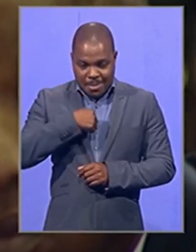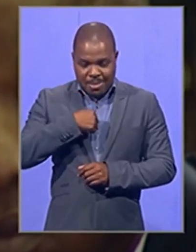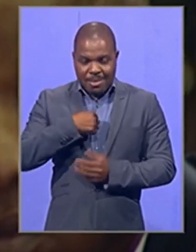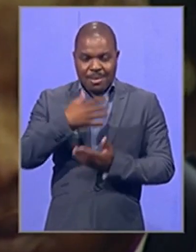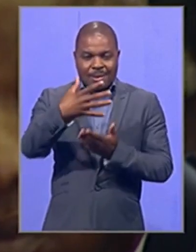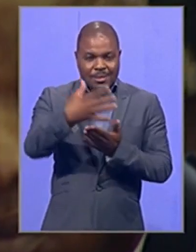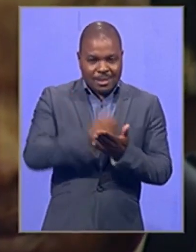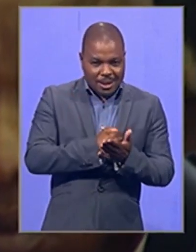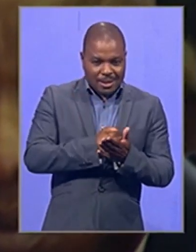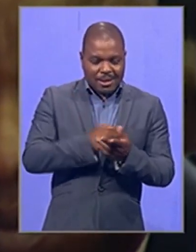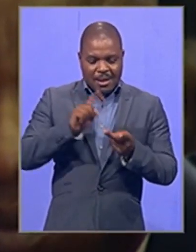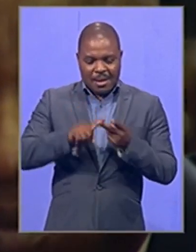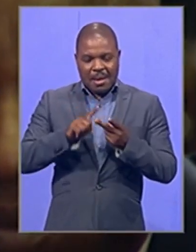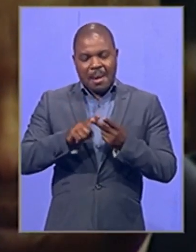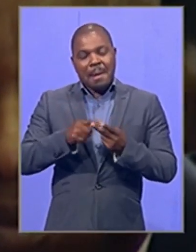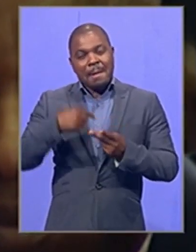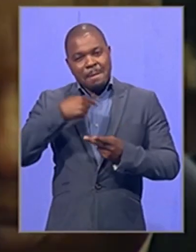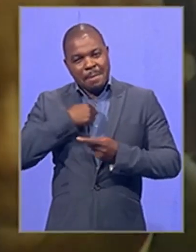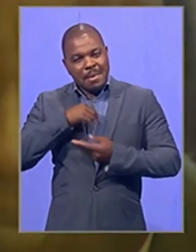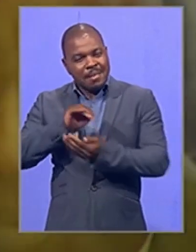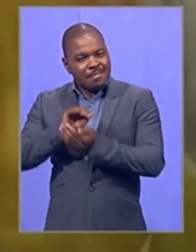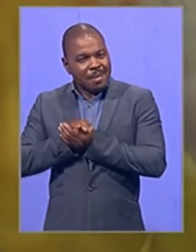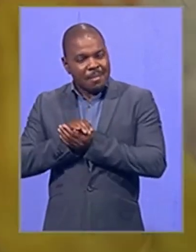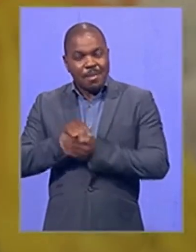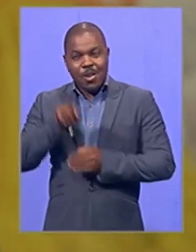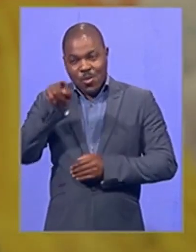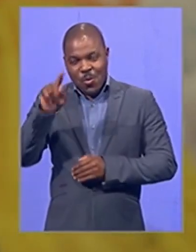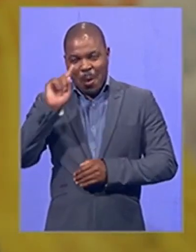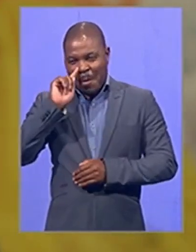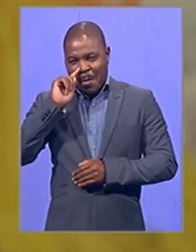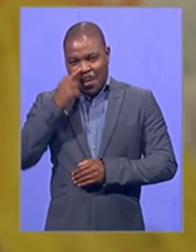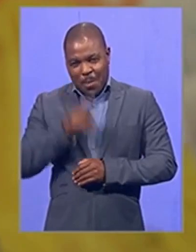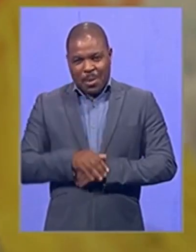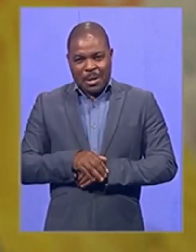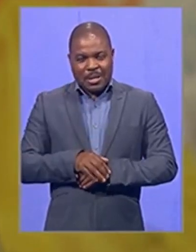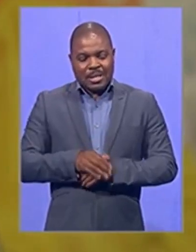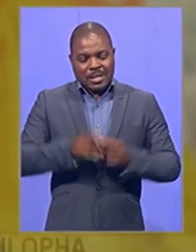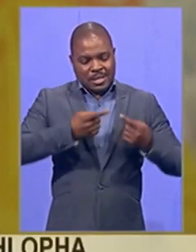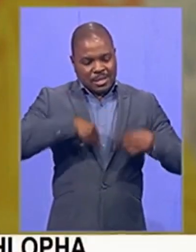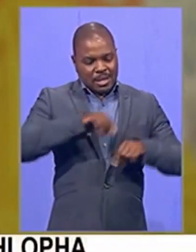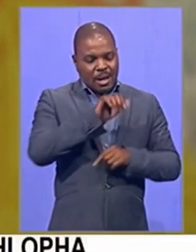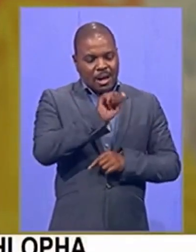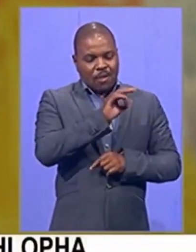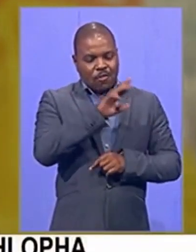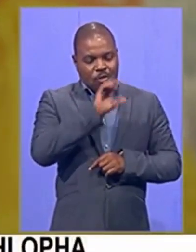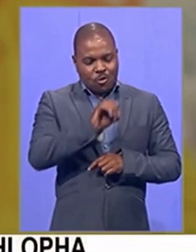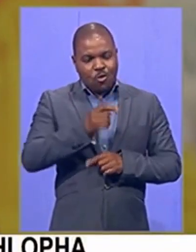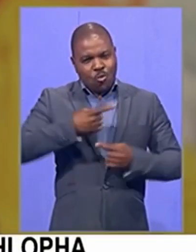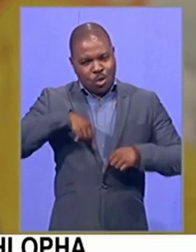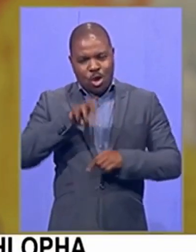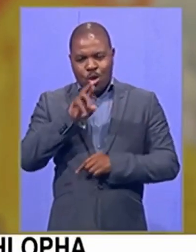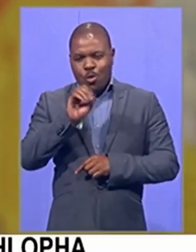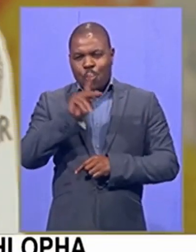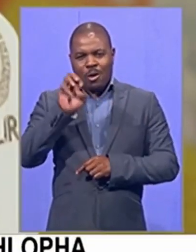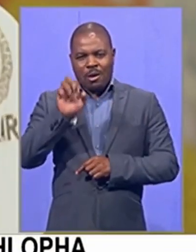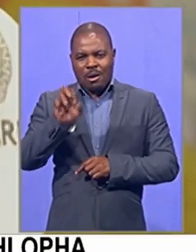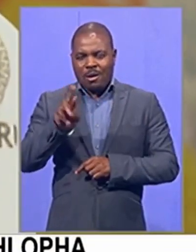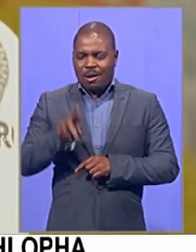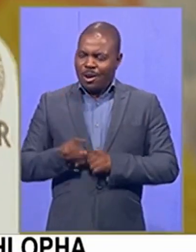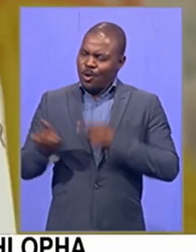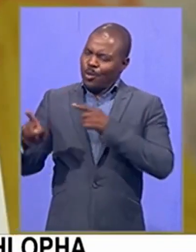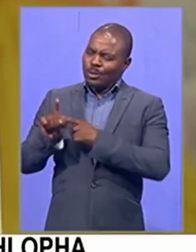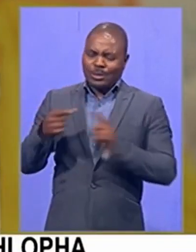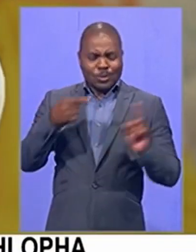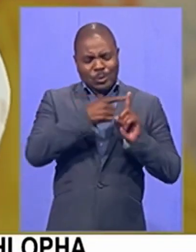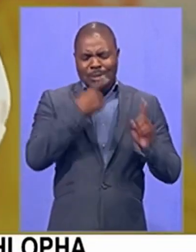thatha mi bamba uyabhora si afro siyaroka wathi Mampintsha